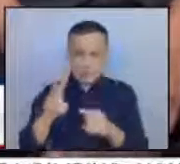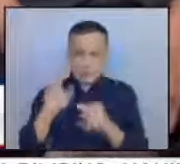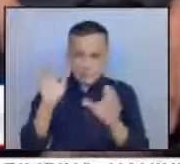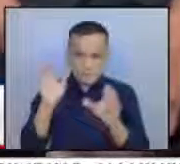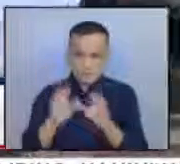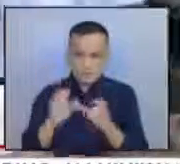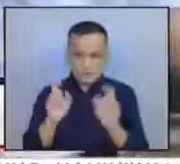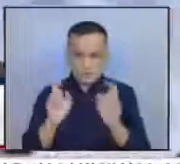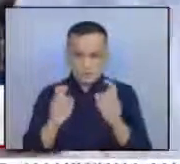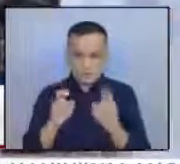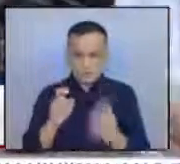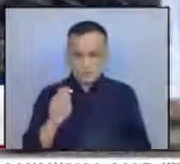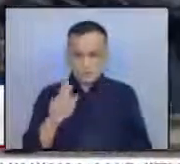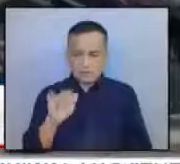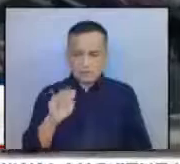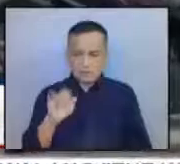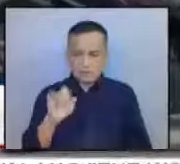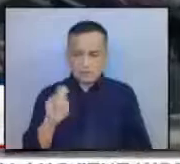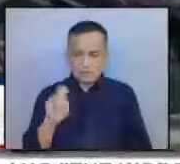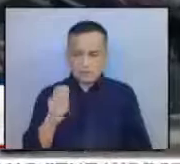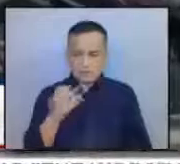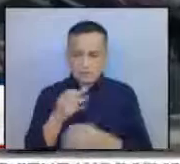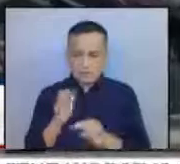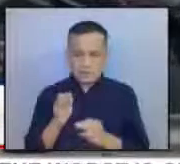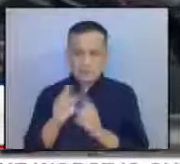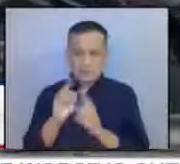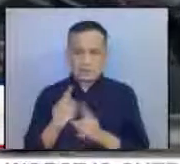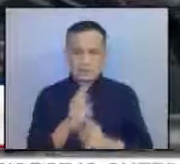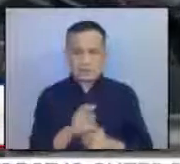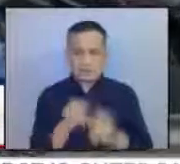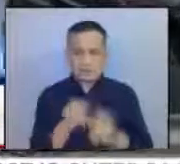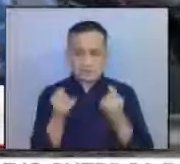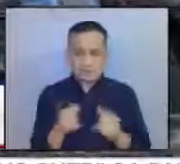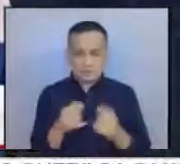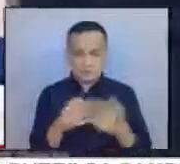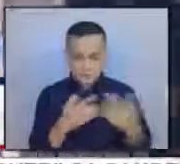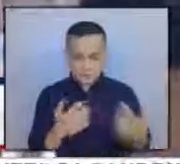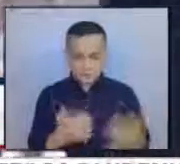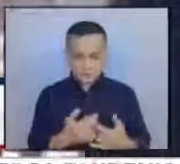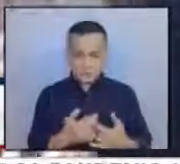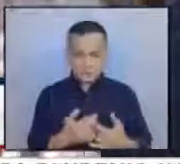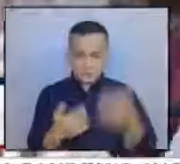ang trans fat free law upang matugunan ang issue ng heart disease sa bansa.